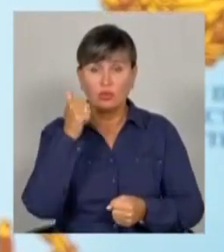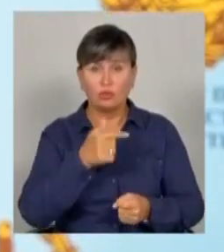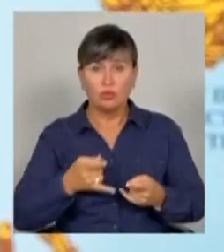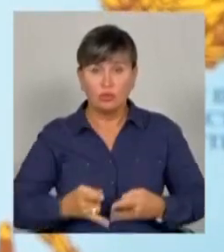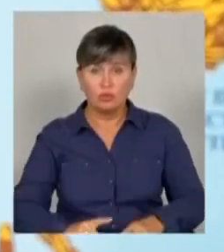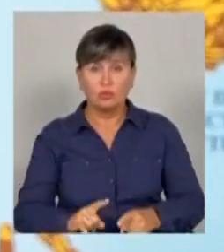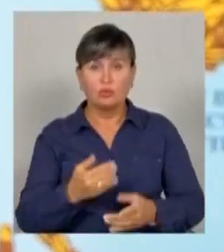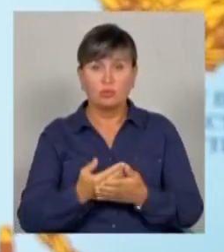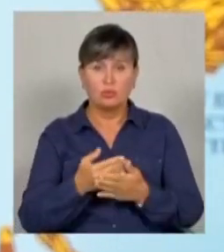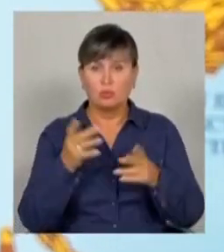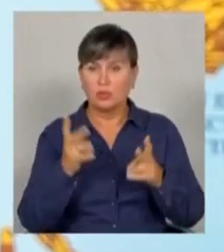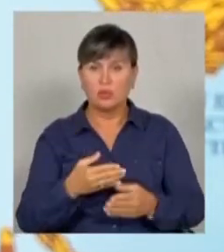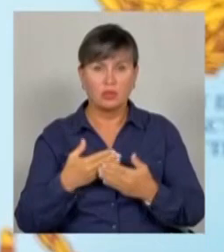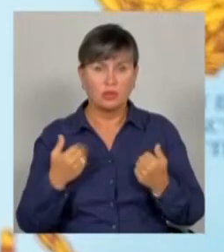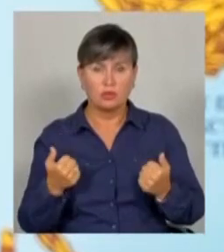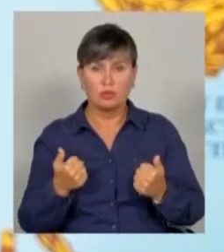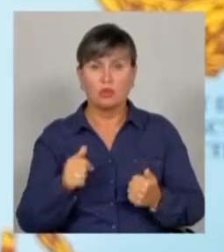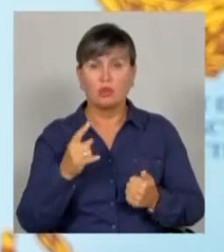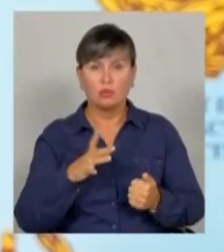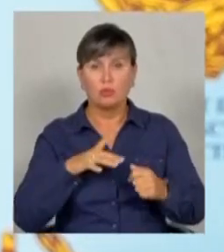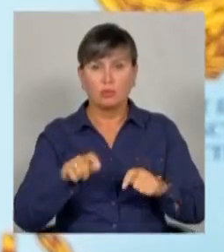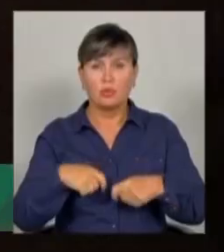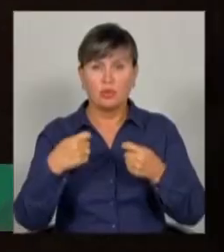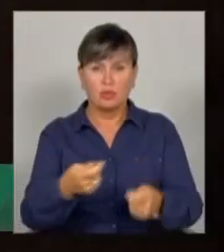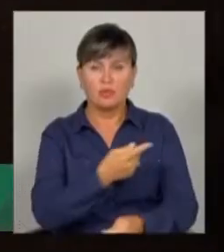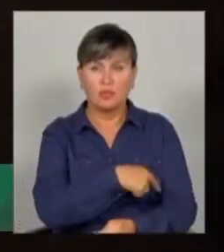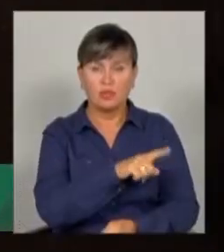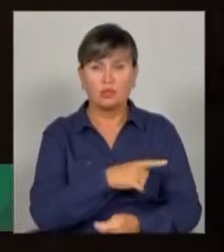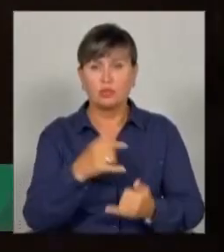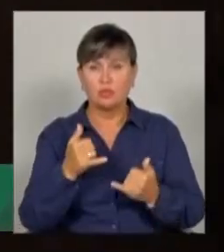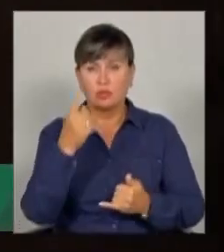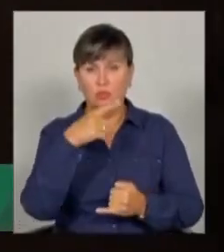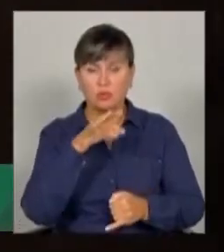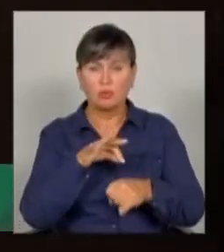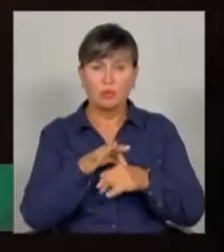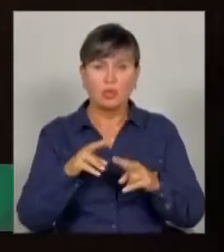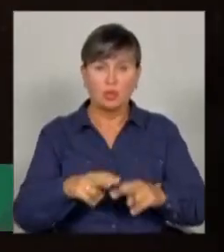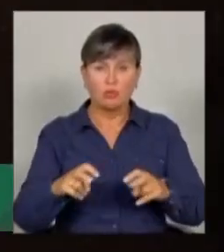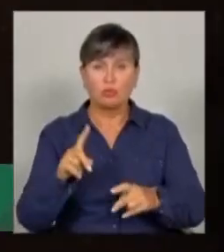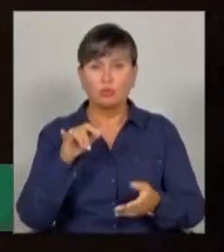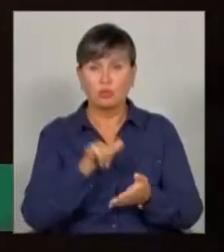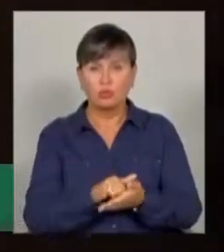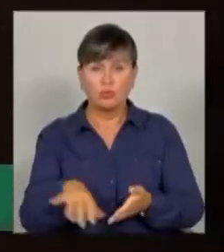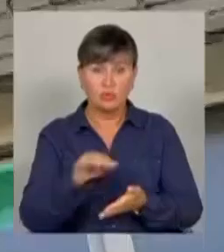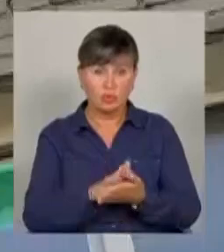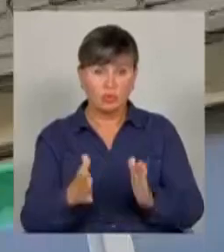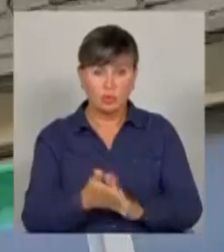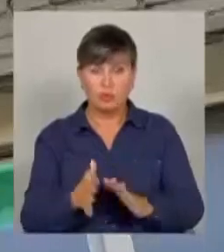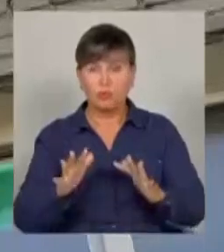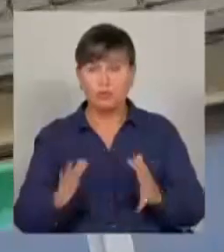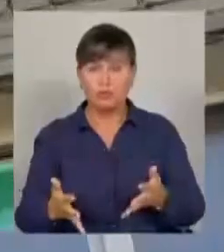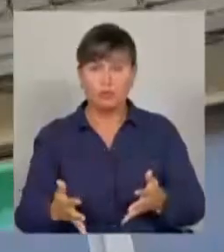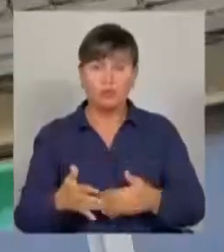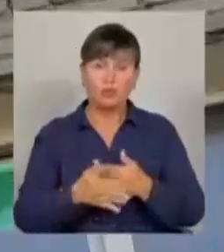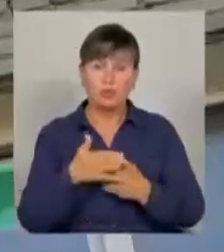рождения предварительно не пострадала. Ребенок был передан медикам. Сейчас полиция проводит расследование, чтобы установить все обстоятельства произошедшего.